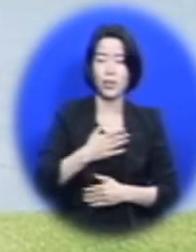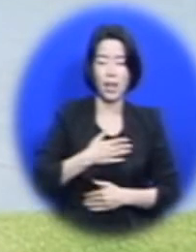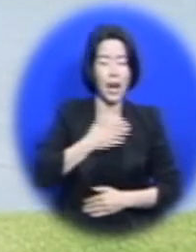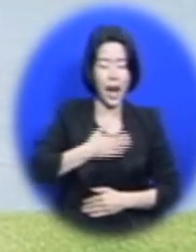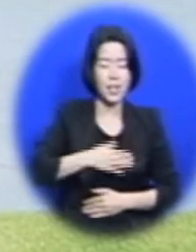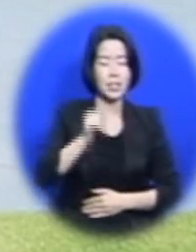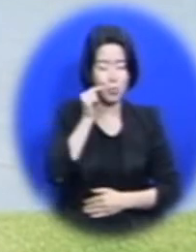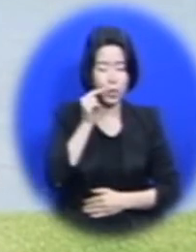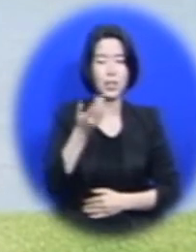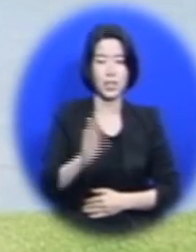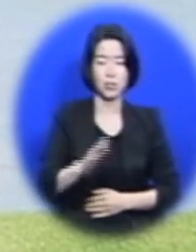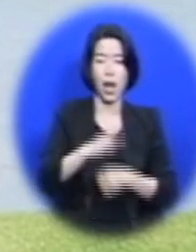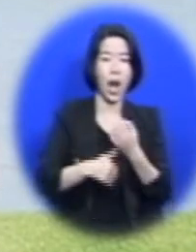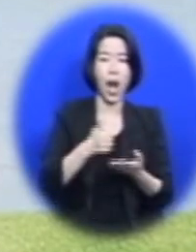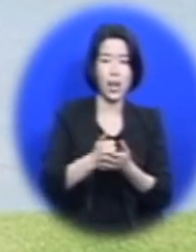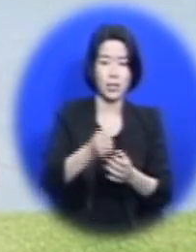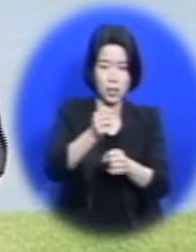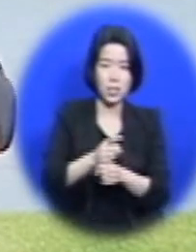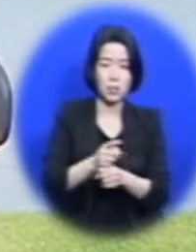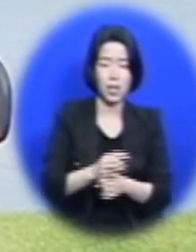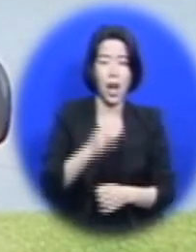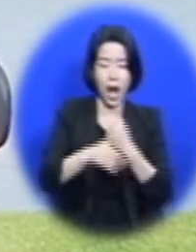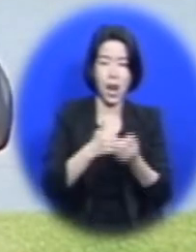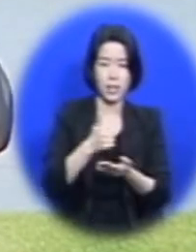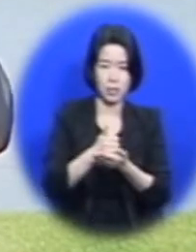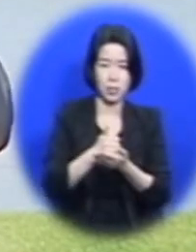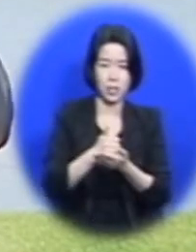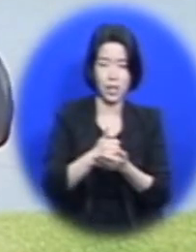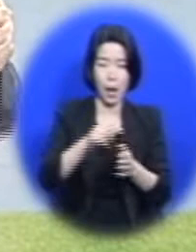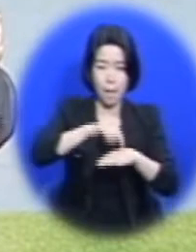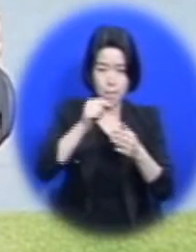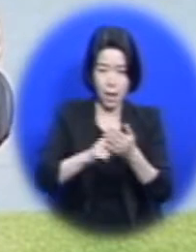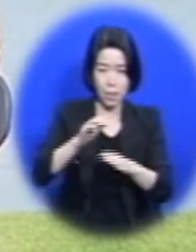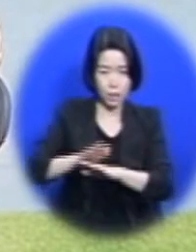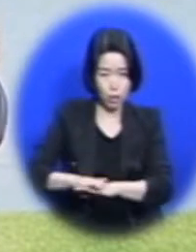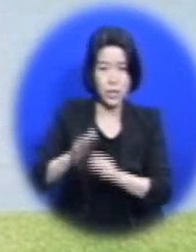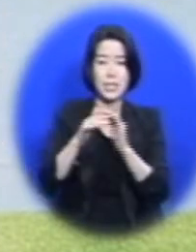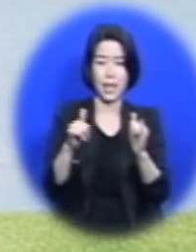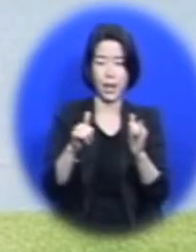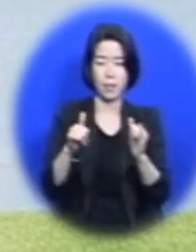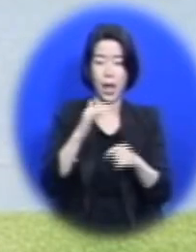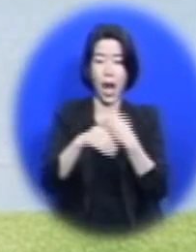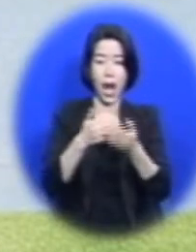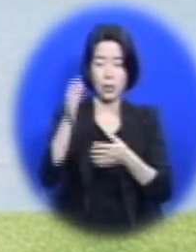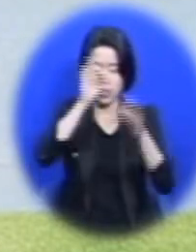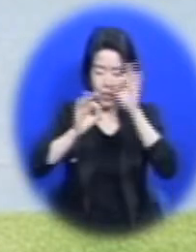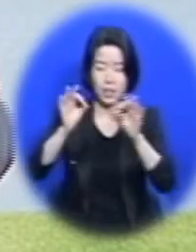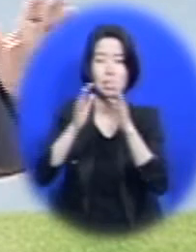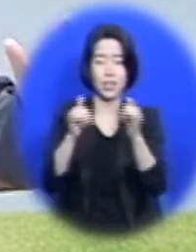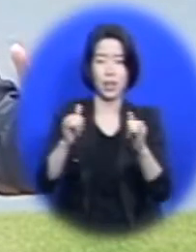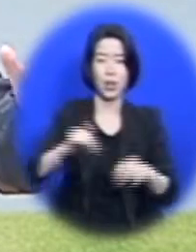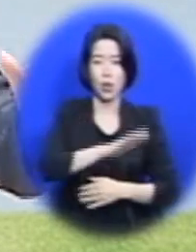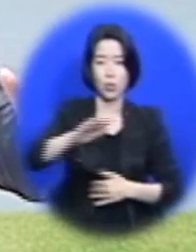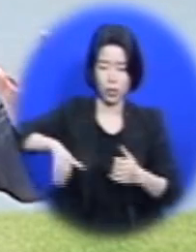알지 못하지만 하나님, 이미 하나님이 마음에 두신 사람들, 하나님을 찾는 사람들을